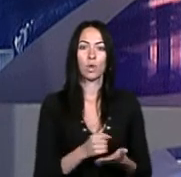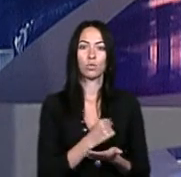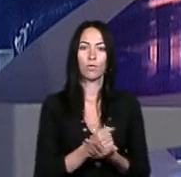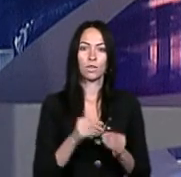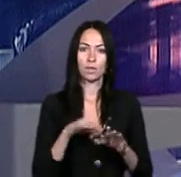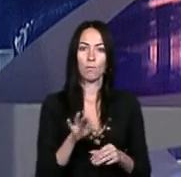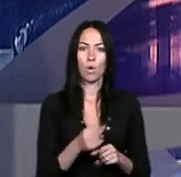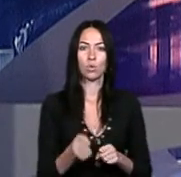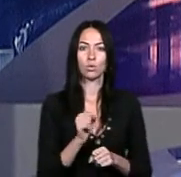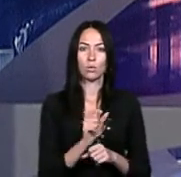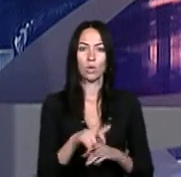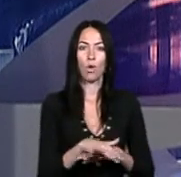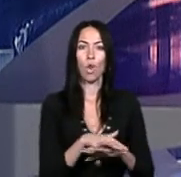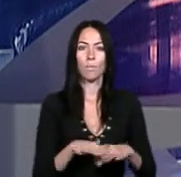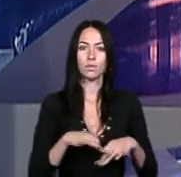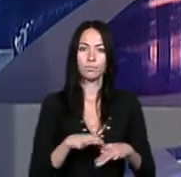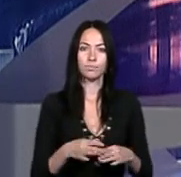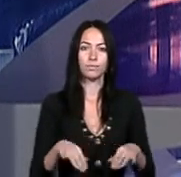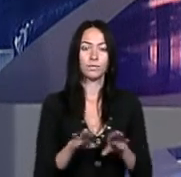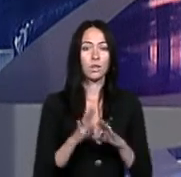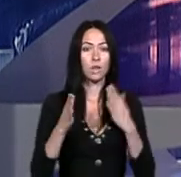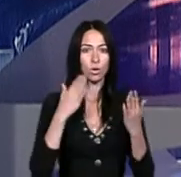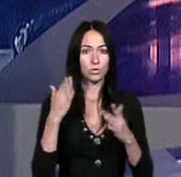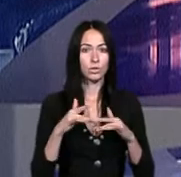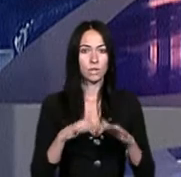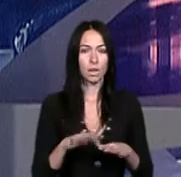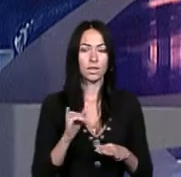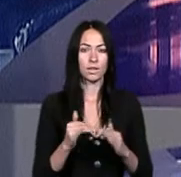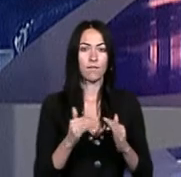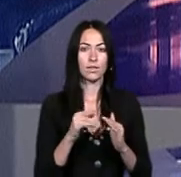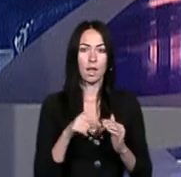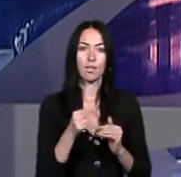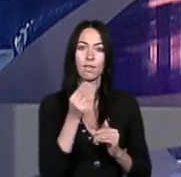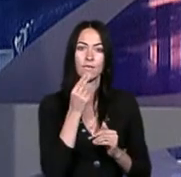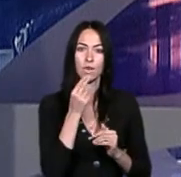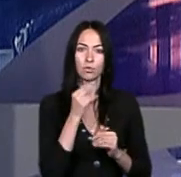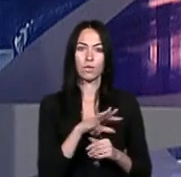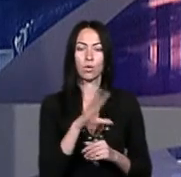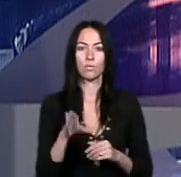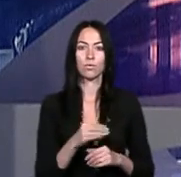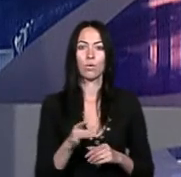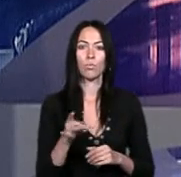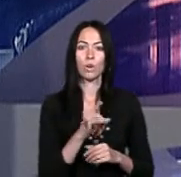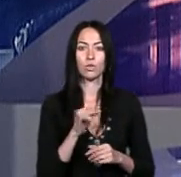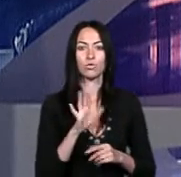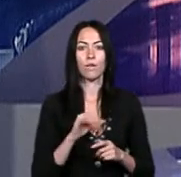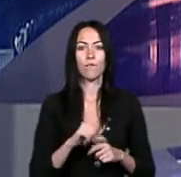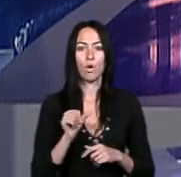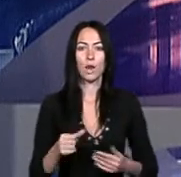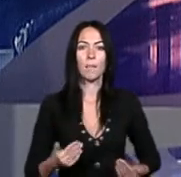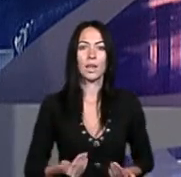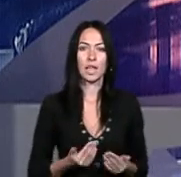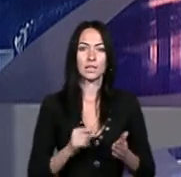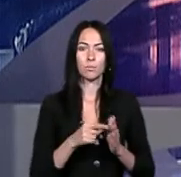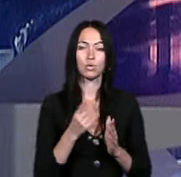рішення про зупинку громадського транспорту, закриття розважальних закладів, закладів харчування. У всьому районі чи в окремих населених